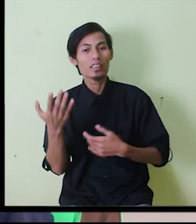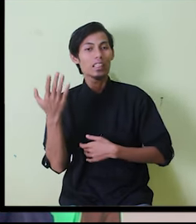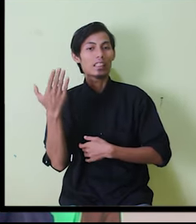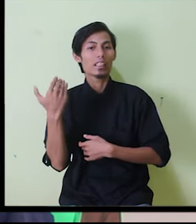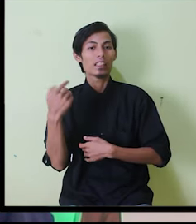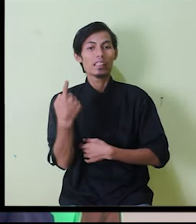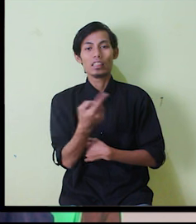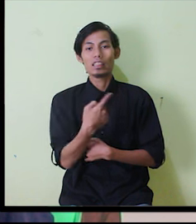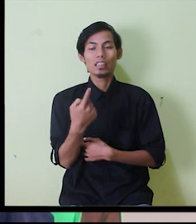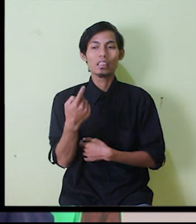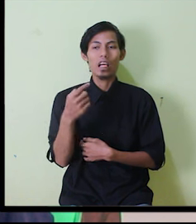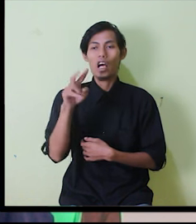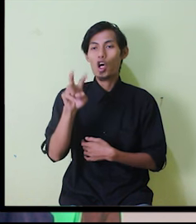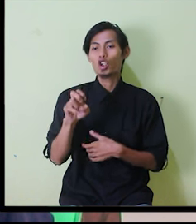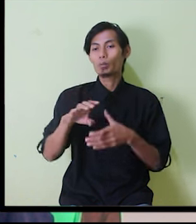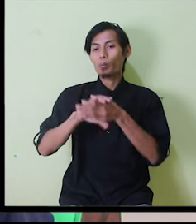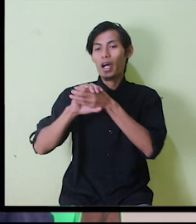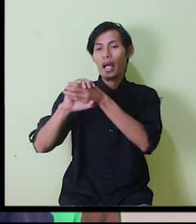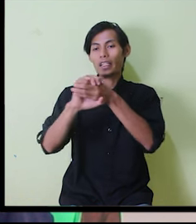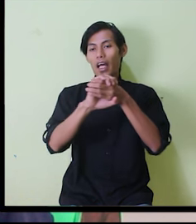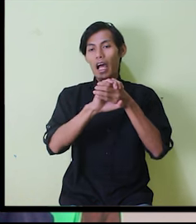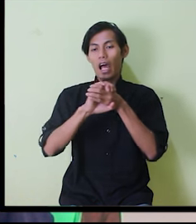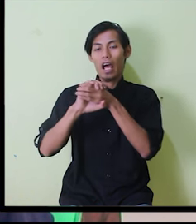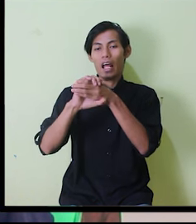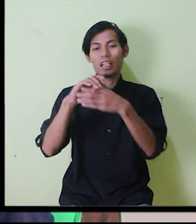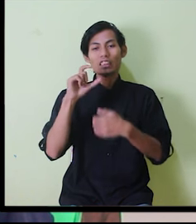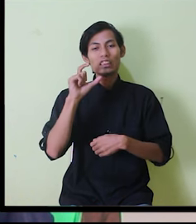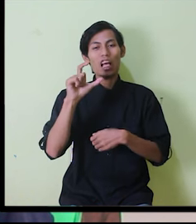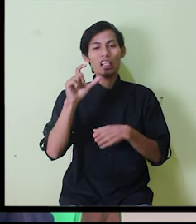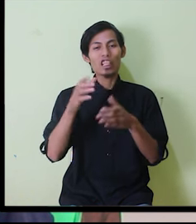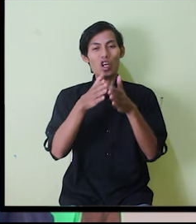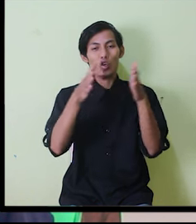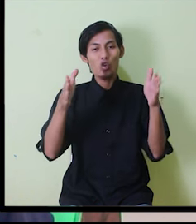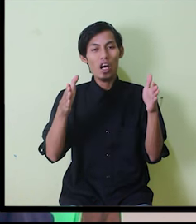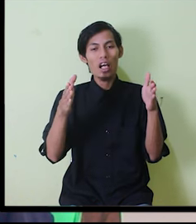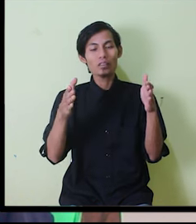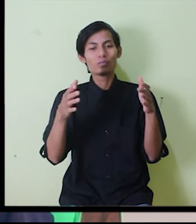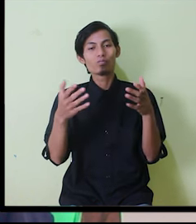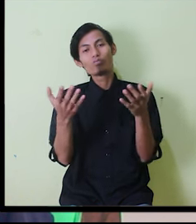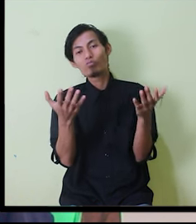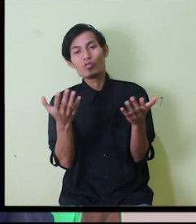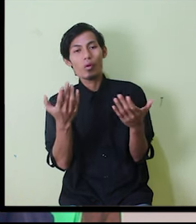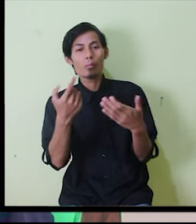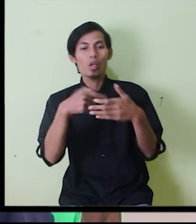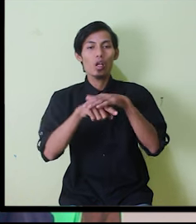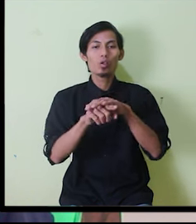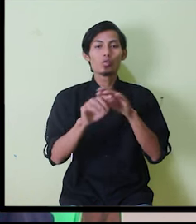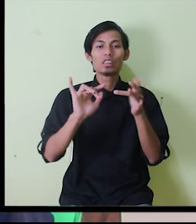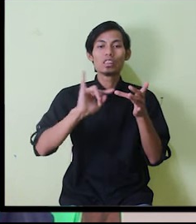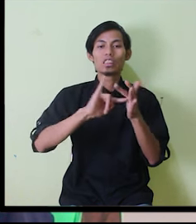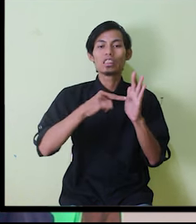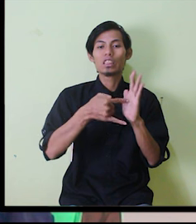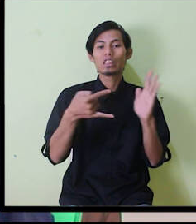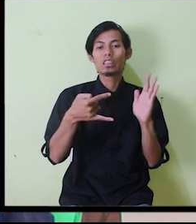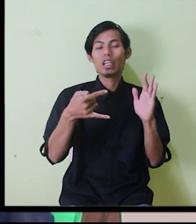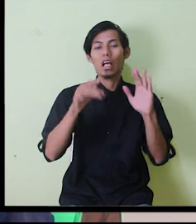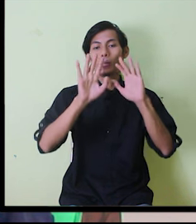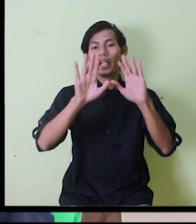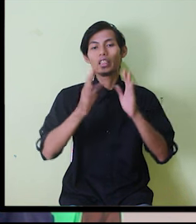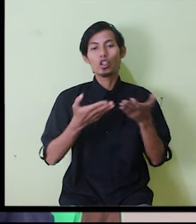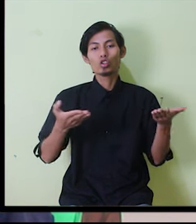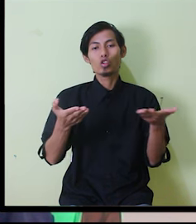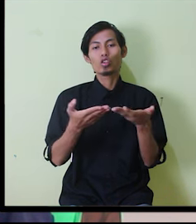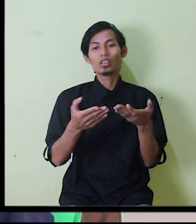kita otomatis pengenalan secara masif ya Apa itu lewat digital medsos dan sebagainya